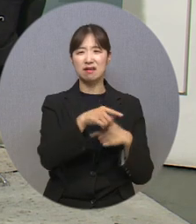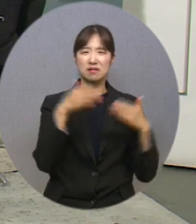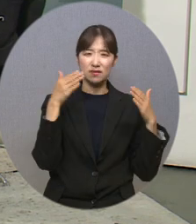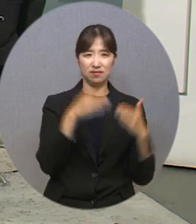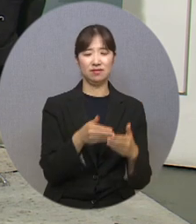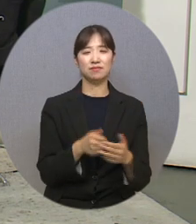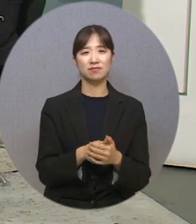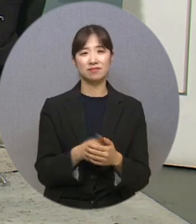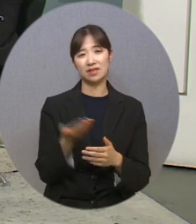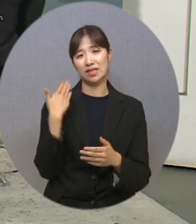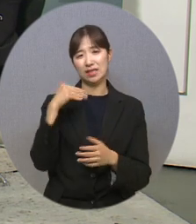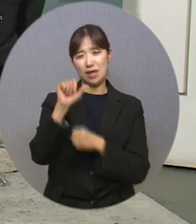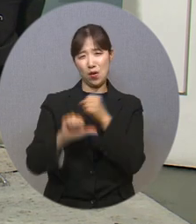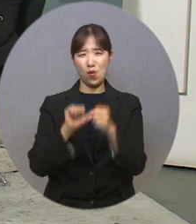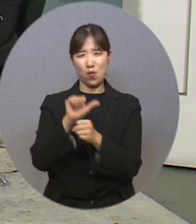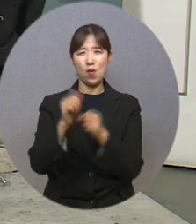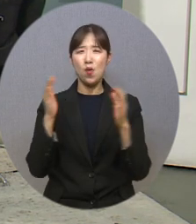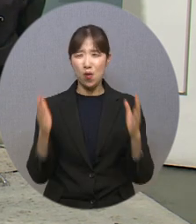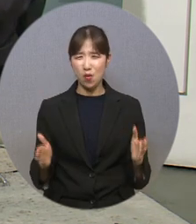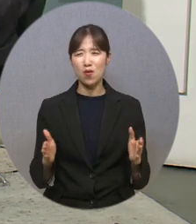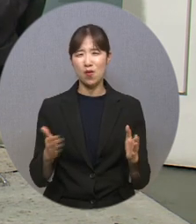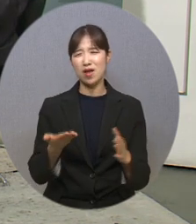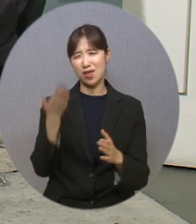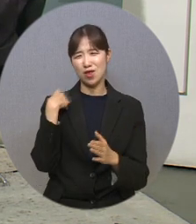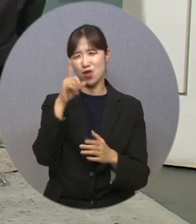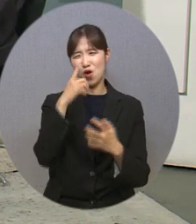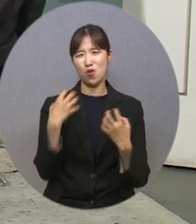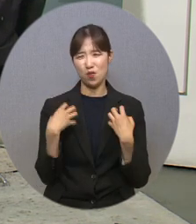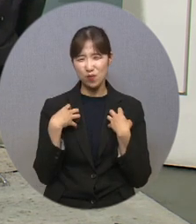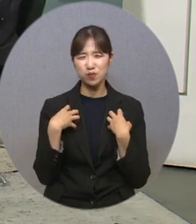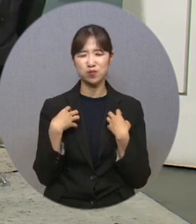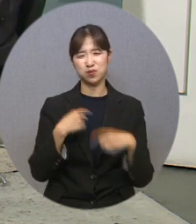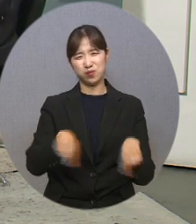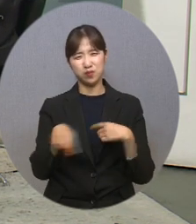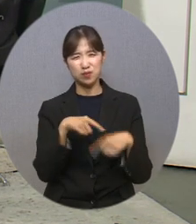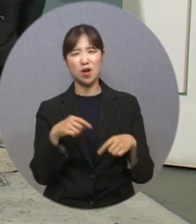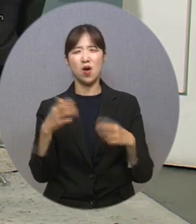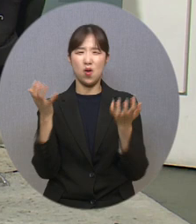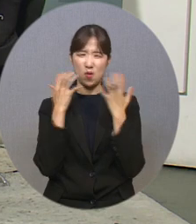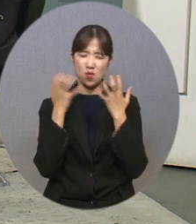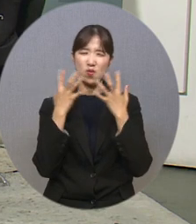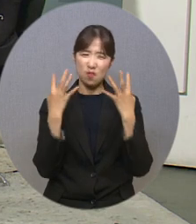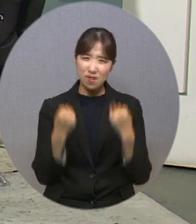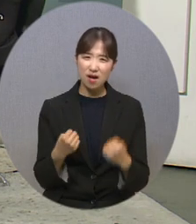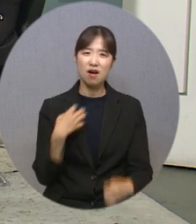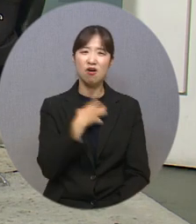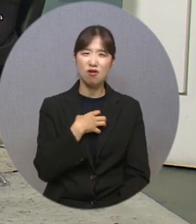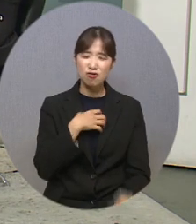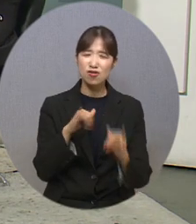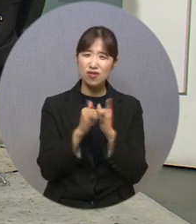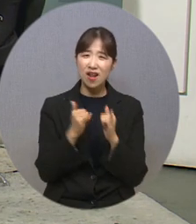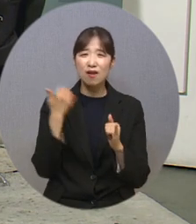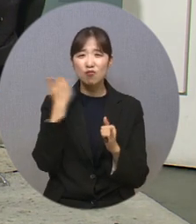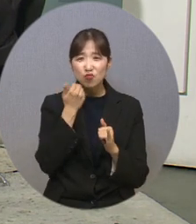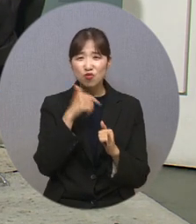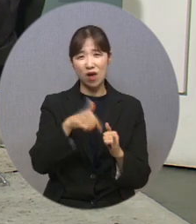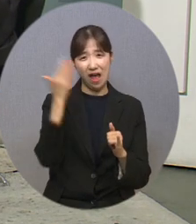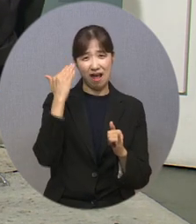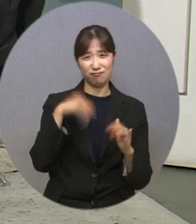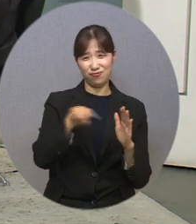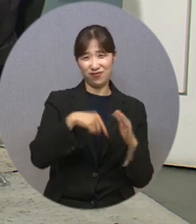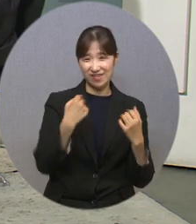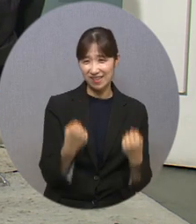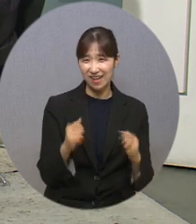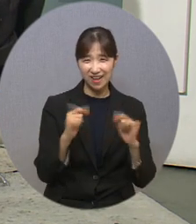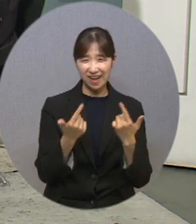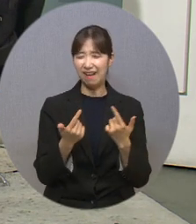전 정부가 여러 가지 고통스러운 일들이 많이 발생했고, 그것을 걱정했던 사람들을 어쩌면은 내국인보다 외국인,